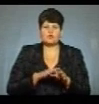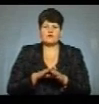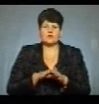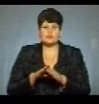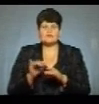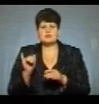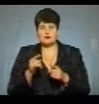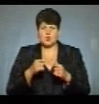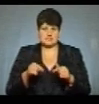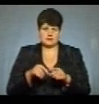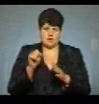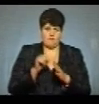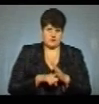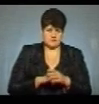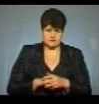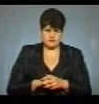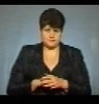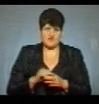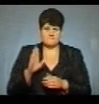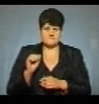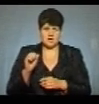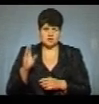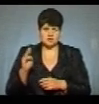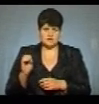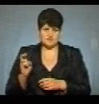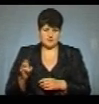і організатора вбивства Ващенка. І